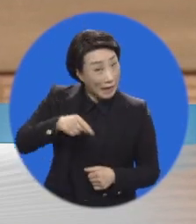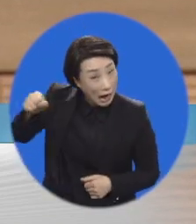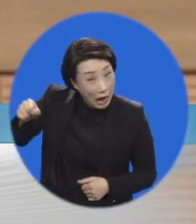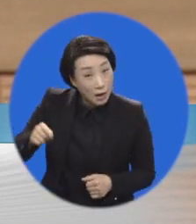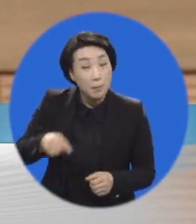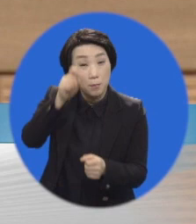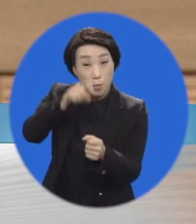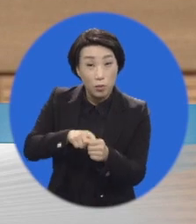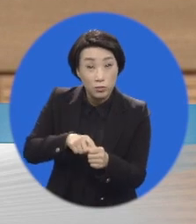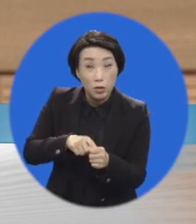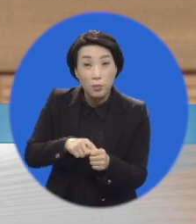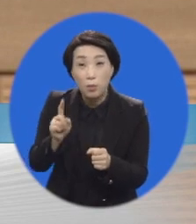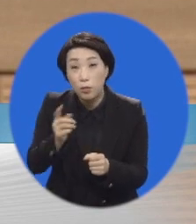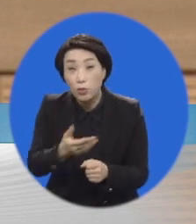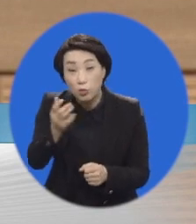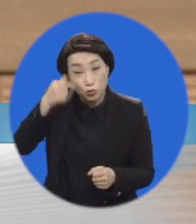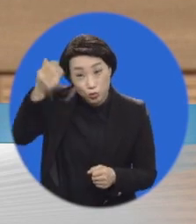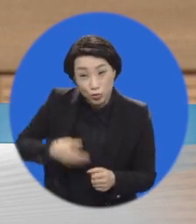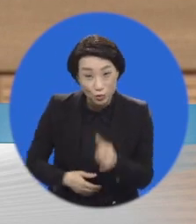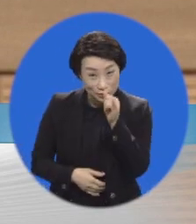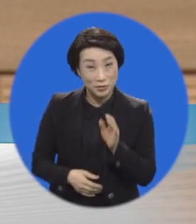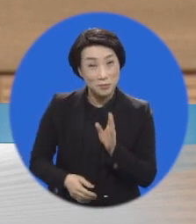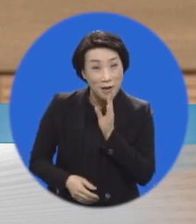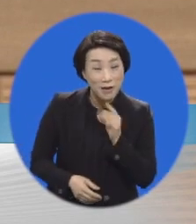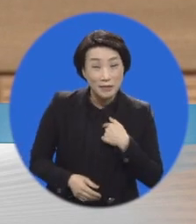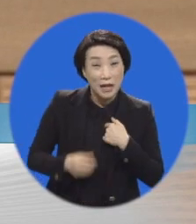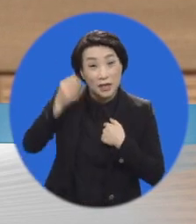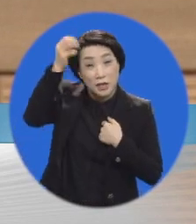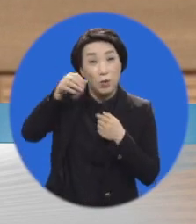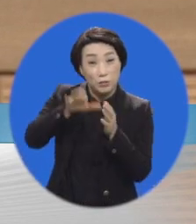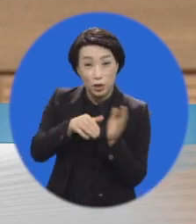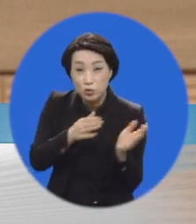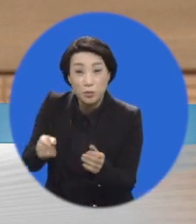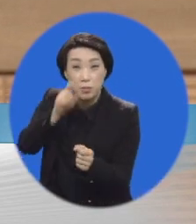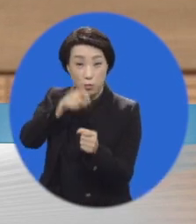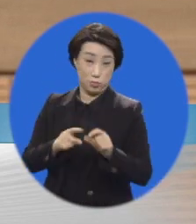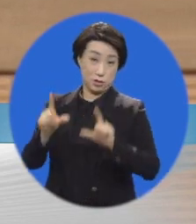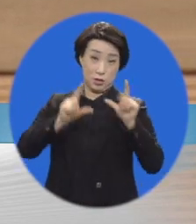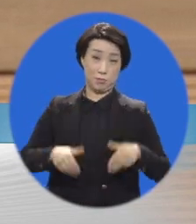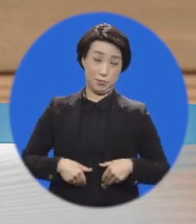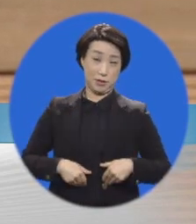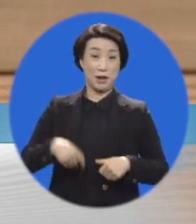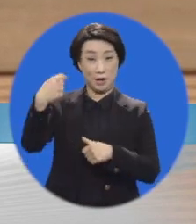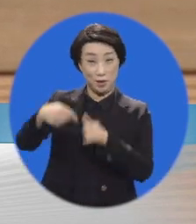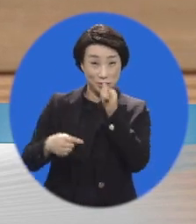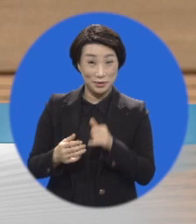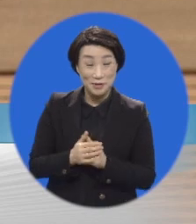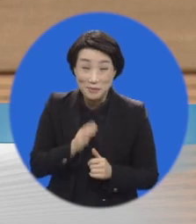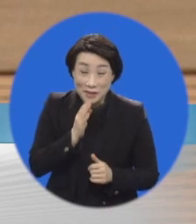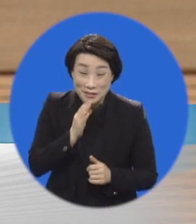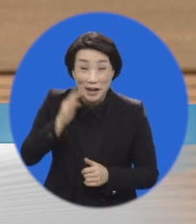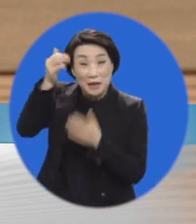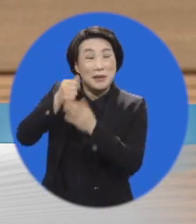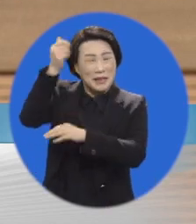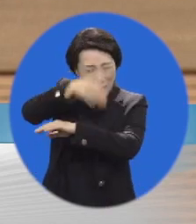위해 살래? 질문하면서 네 영혼의 때를 위해 살아. 하나님의 설계대로